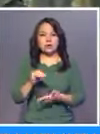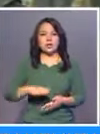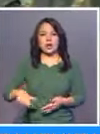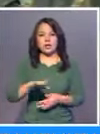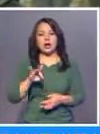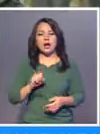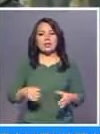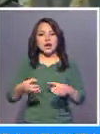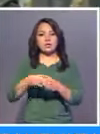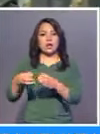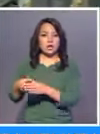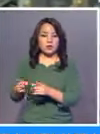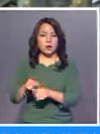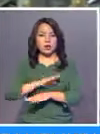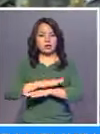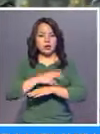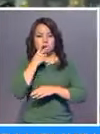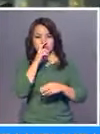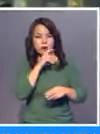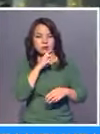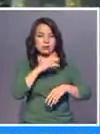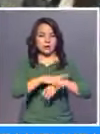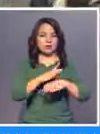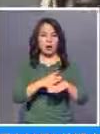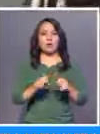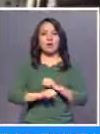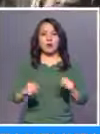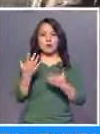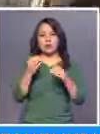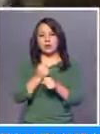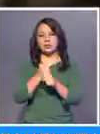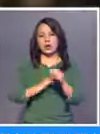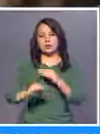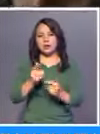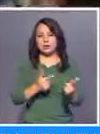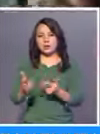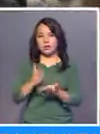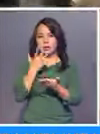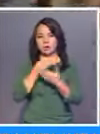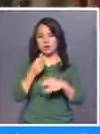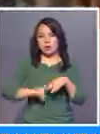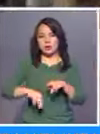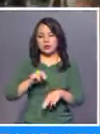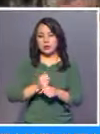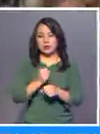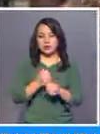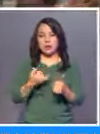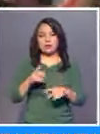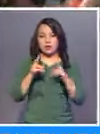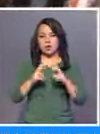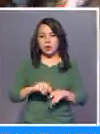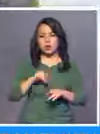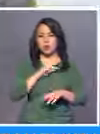оңтүстігіндегі радикалдардың әрекетіне ұқсамай, әзірге бомбаның қолдан жасалғаны анықталған. Оқиға болған жерде тергеушілер жұмыс істеуде. Ал